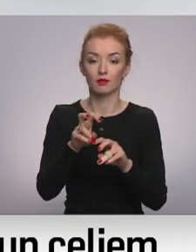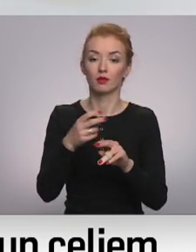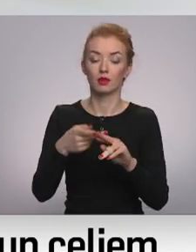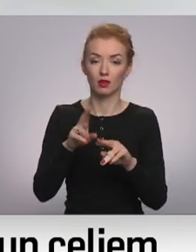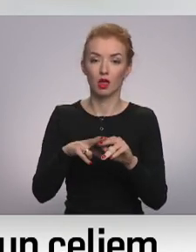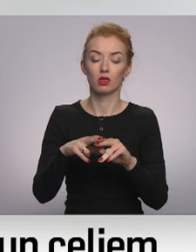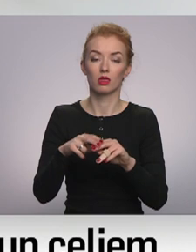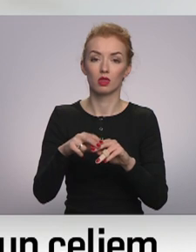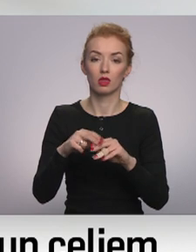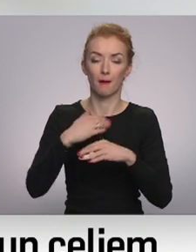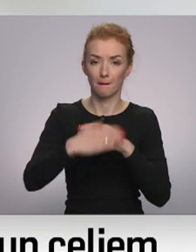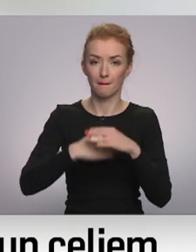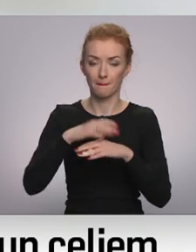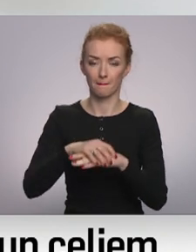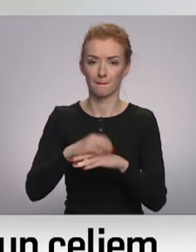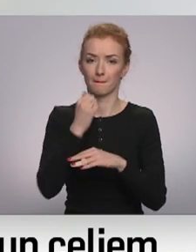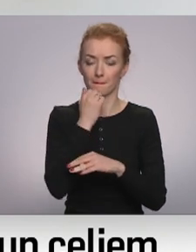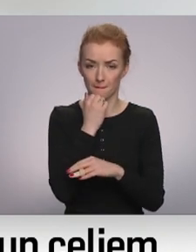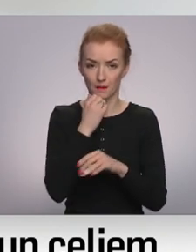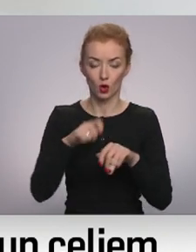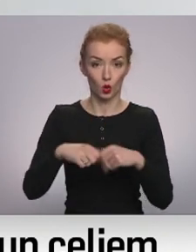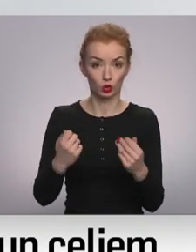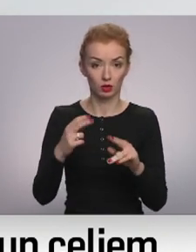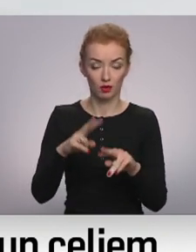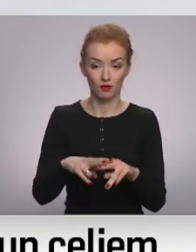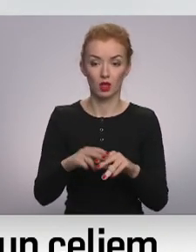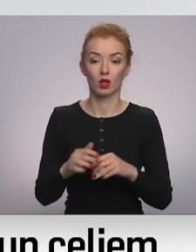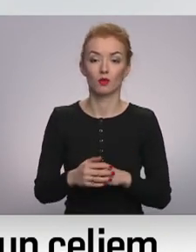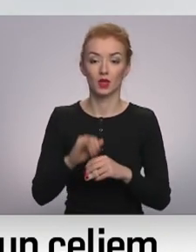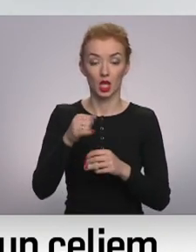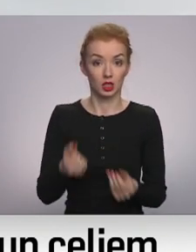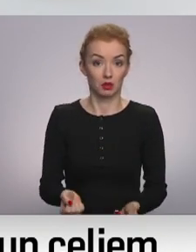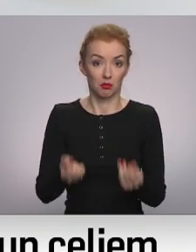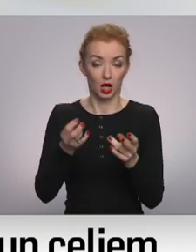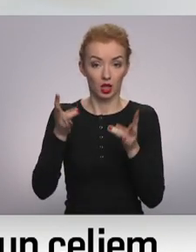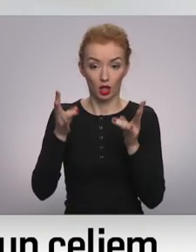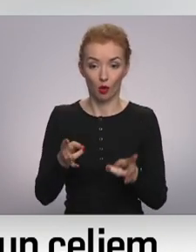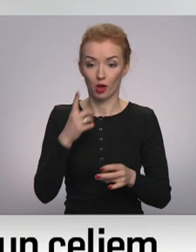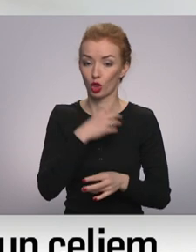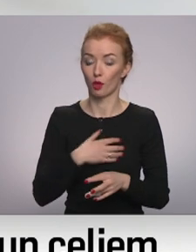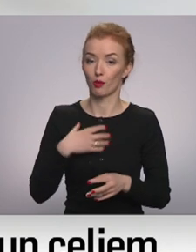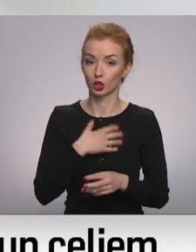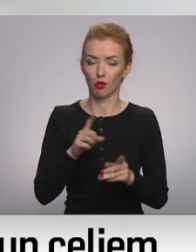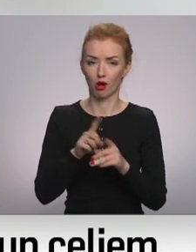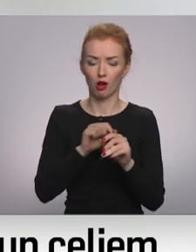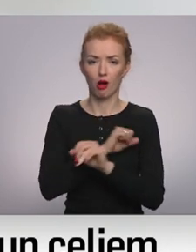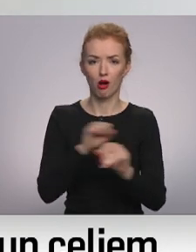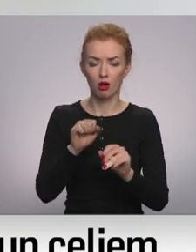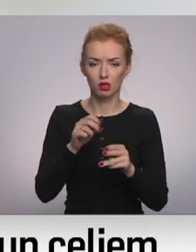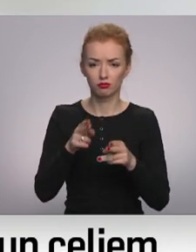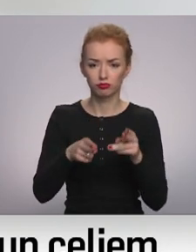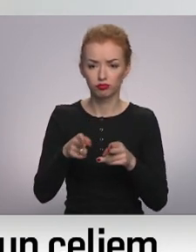imobilizējam lūzuma vietu, ja tiešām ļoti smaga trauma, kura nepieciešama arī operatīva